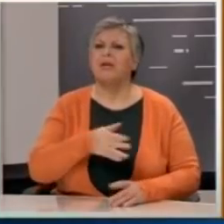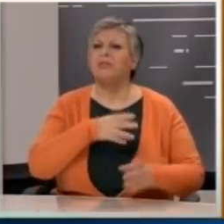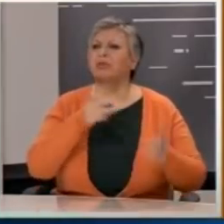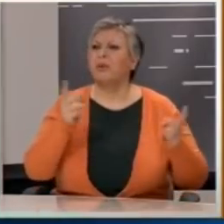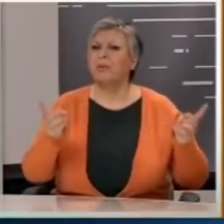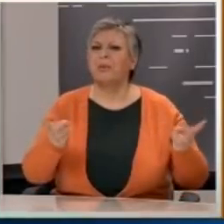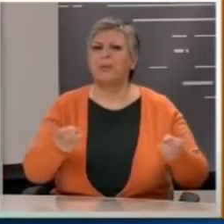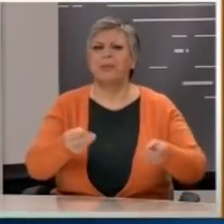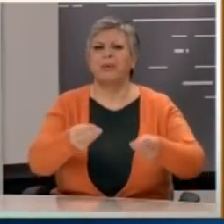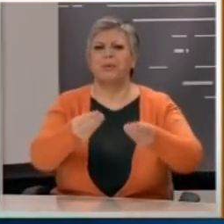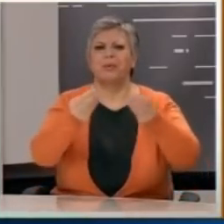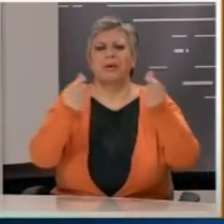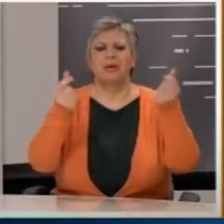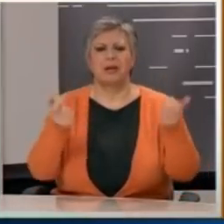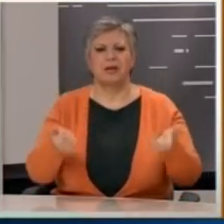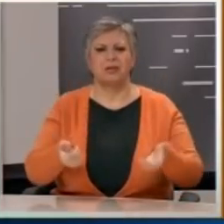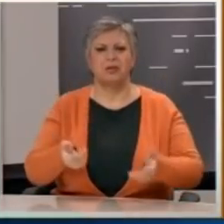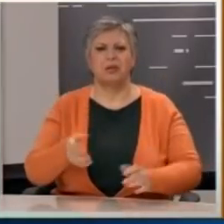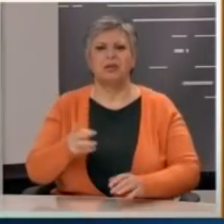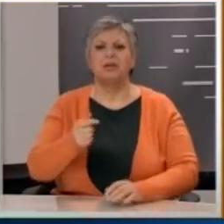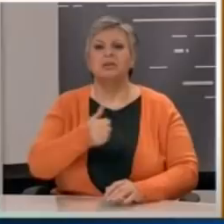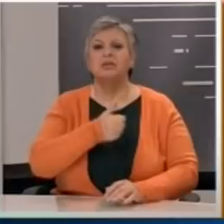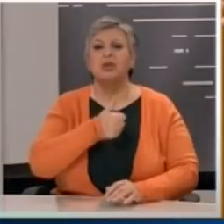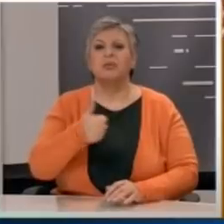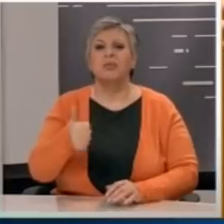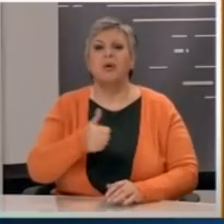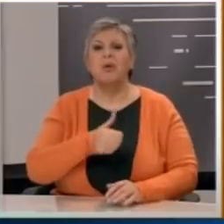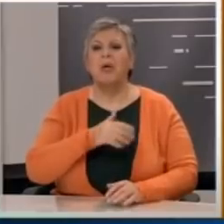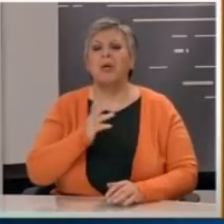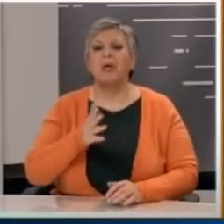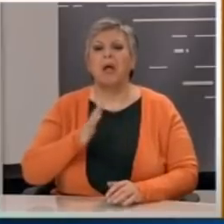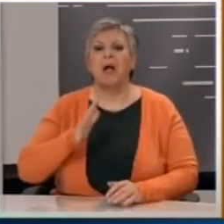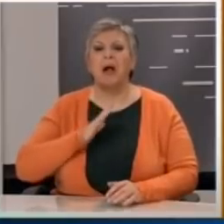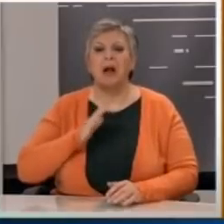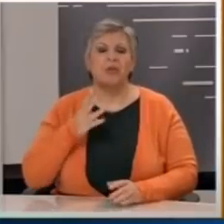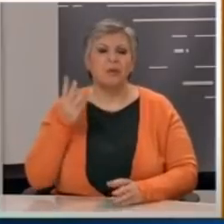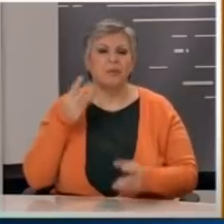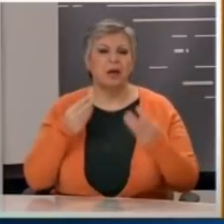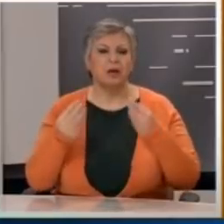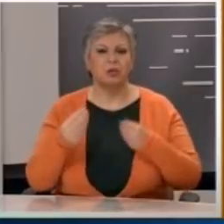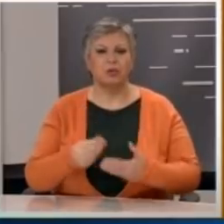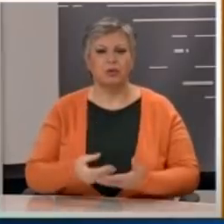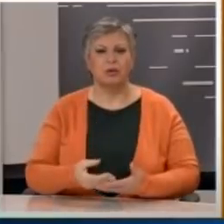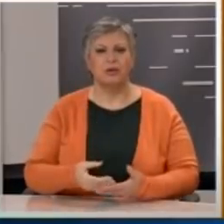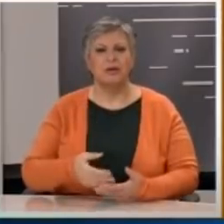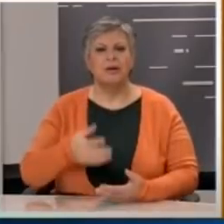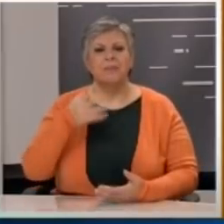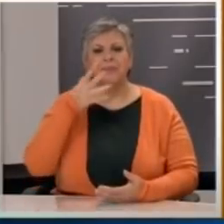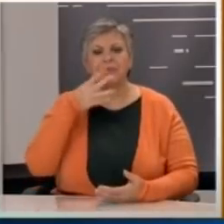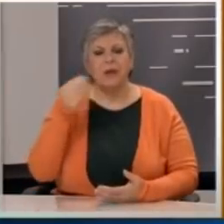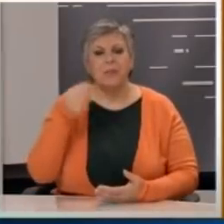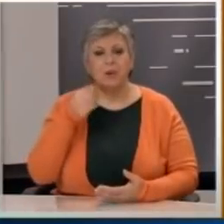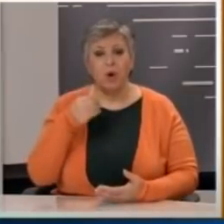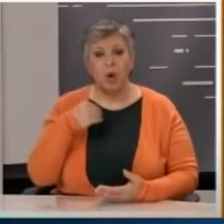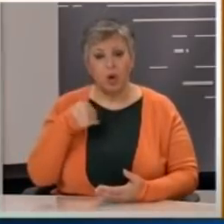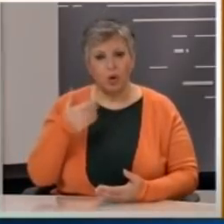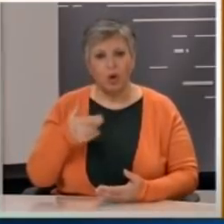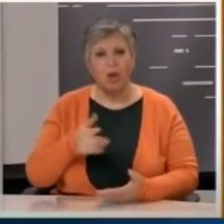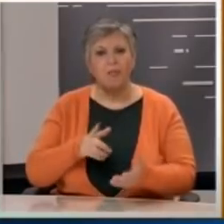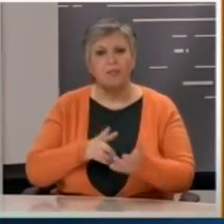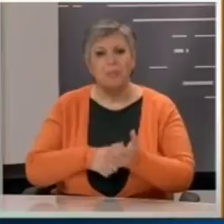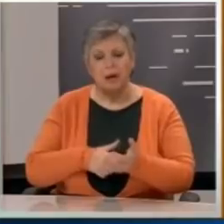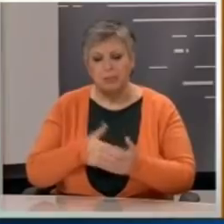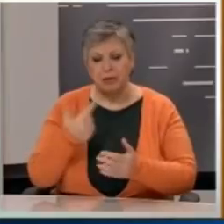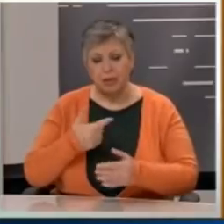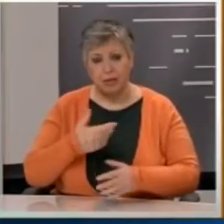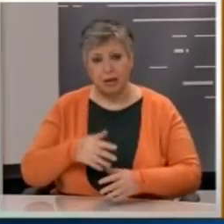ποτάμι. Το μόνο που μένει είναι ότι το ακούει και κάποιος κόσμος. Γιατί λένε να κυνηγάμε εκ των υστέρων τους